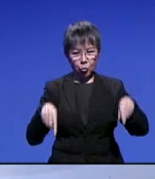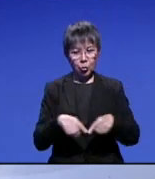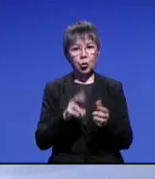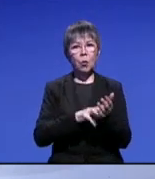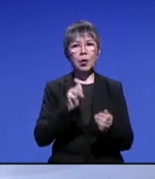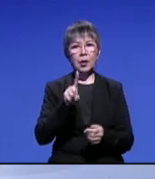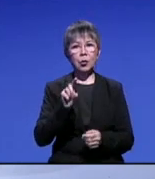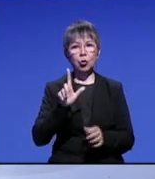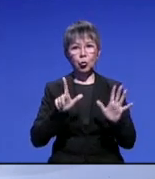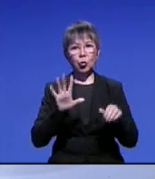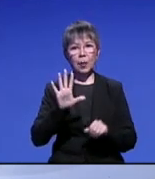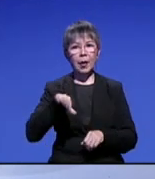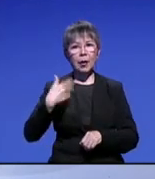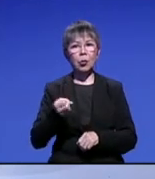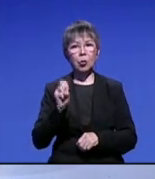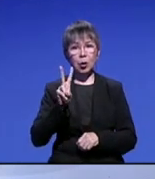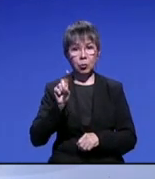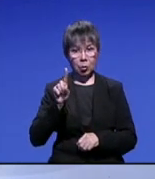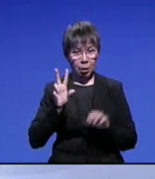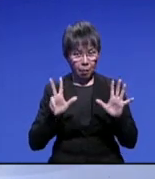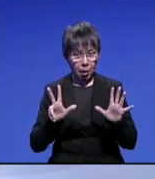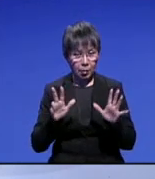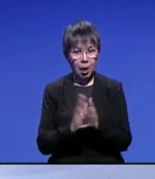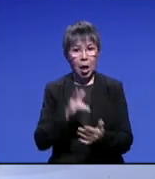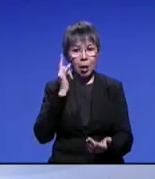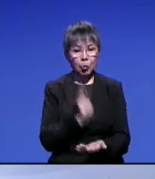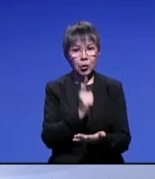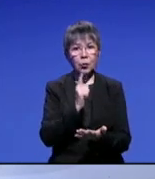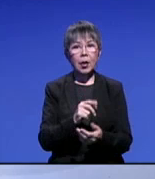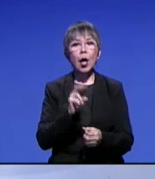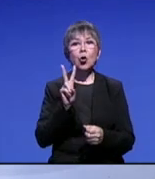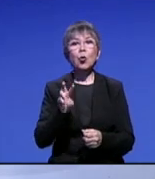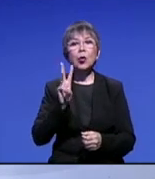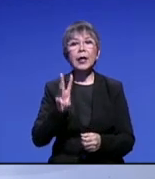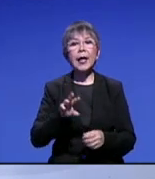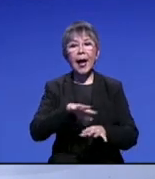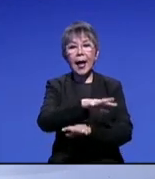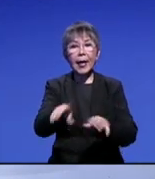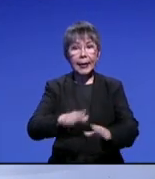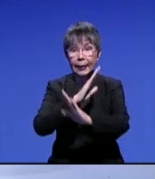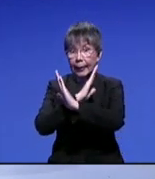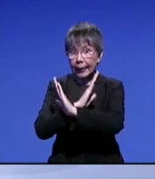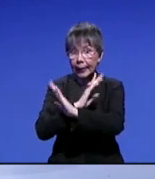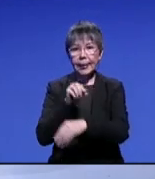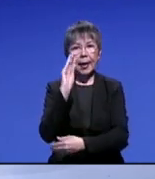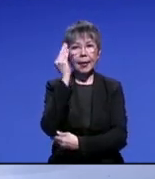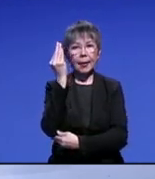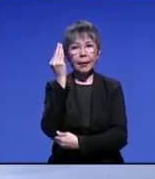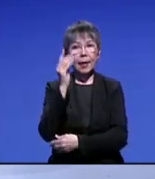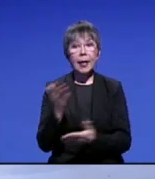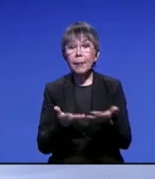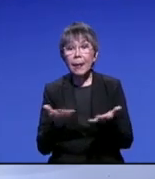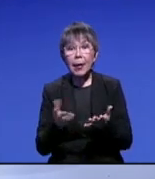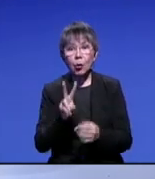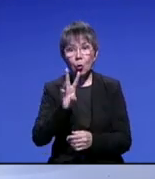nomor 175 tahun 2018. Keputusan menyebut ada 23 areal terlarang di Jakarta. Nah, di mana sajakah